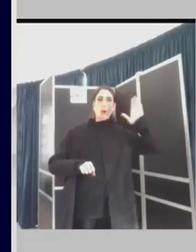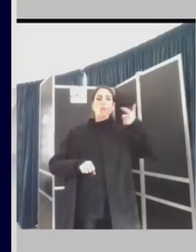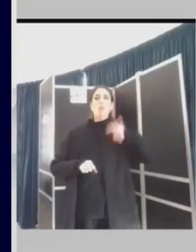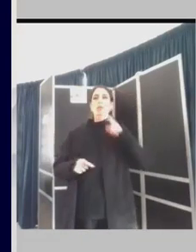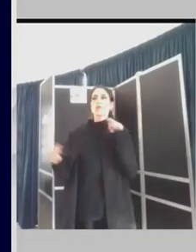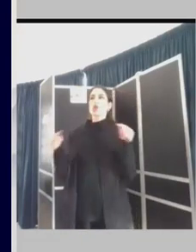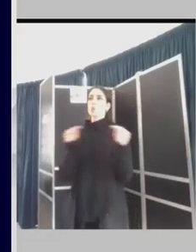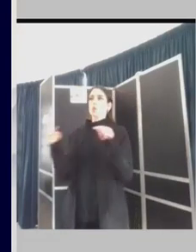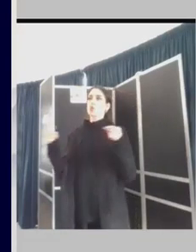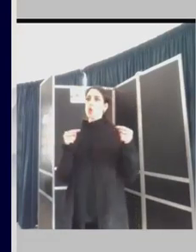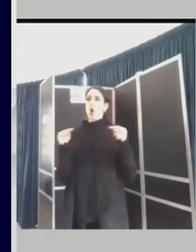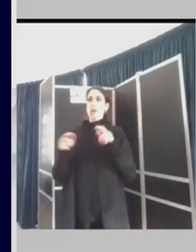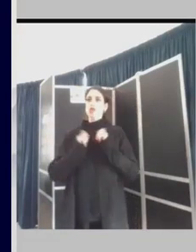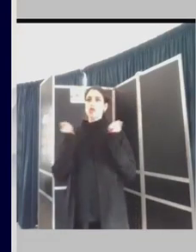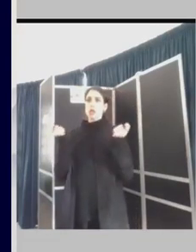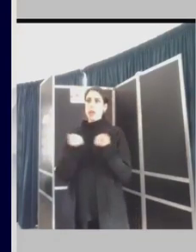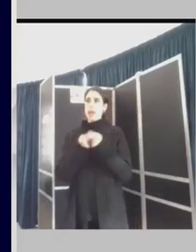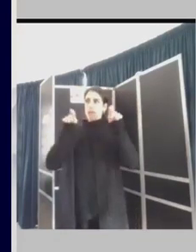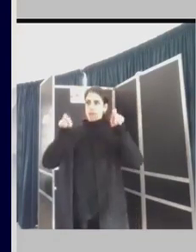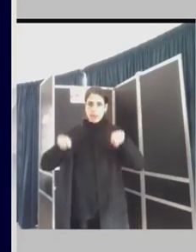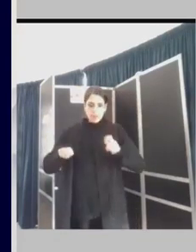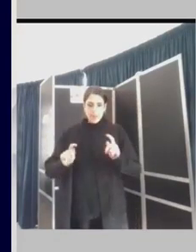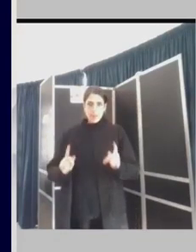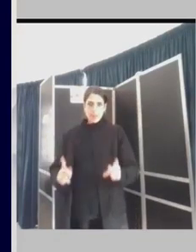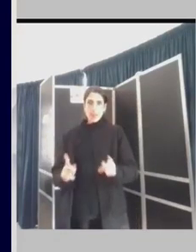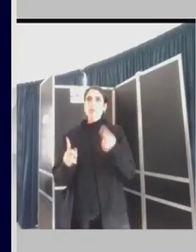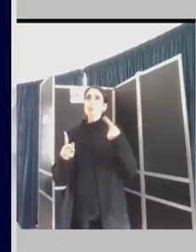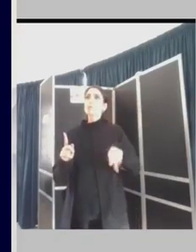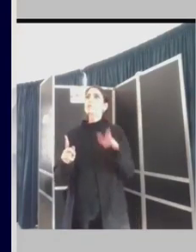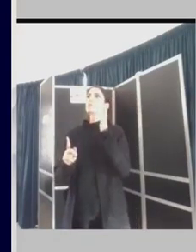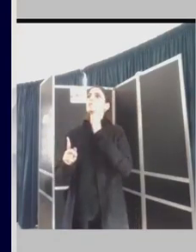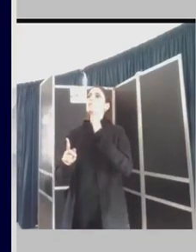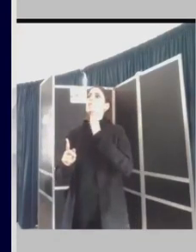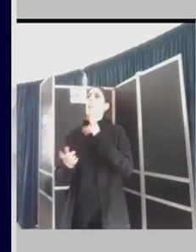Prego consiglieri per prenotazione.